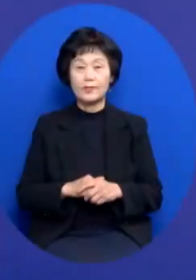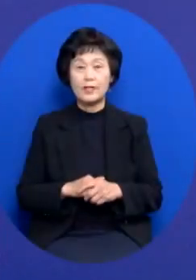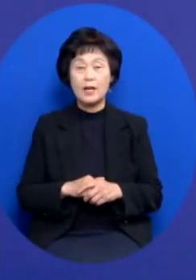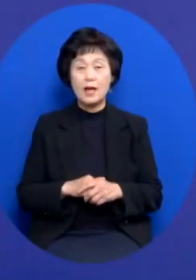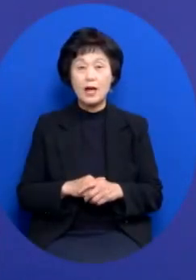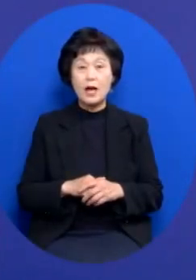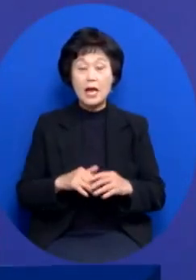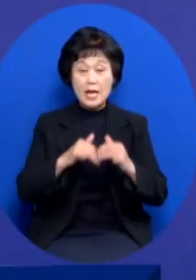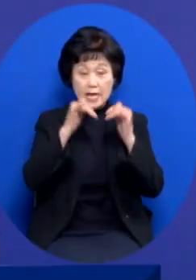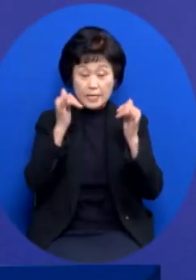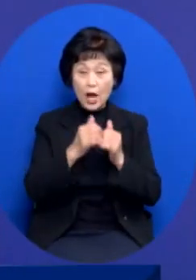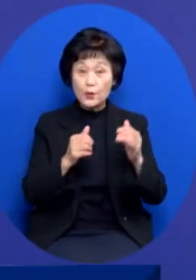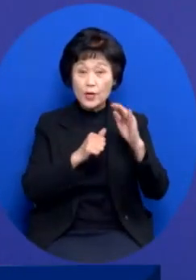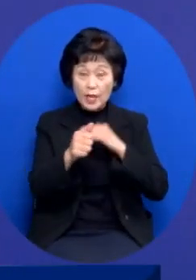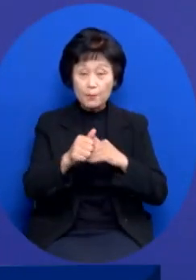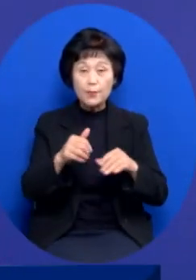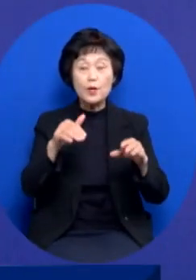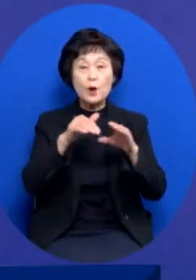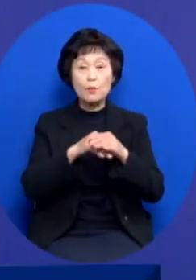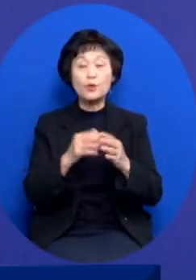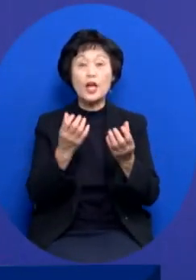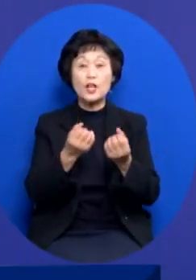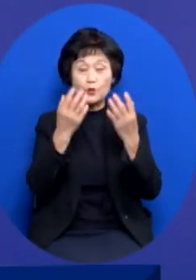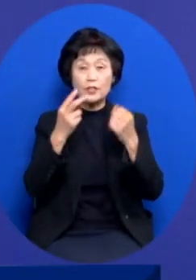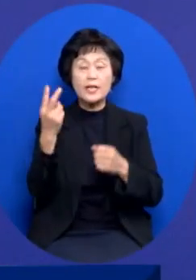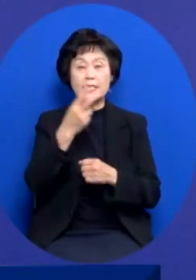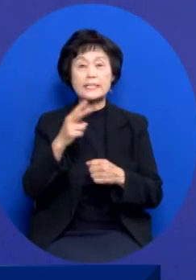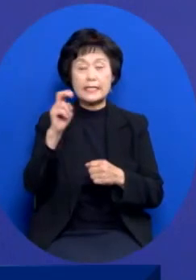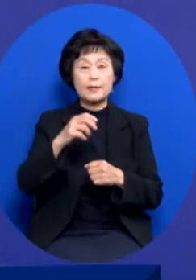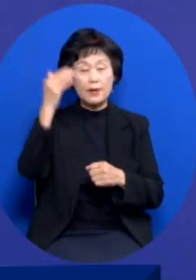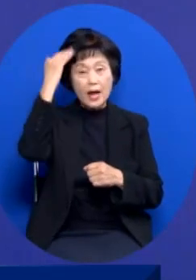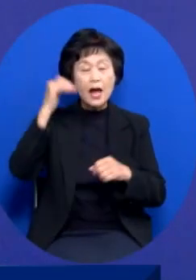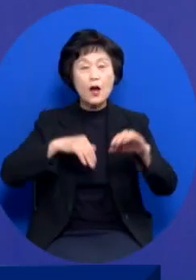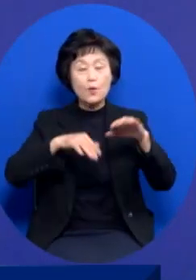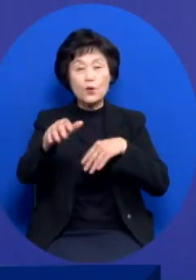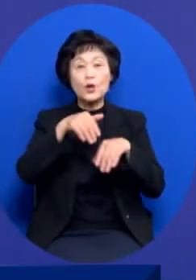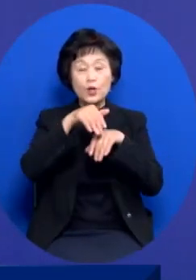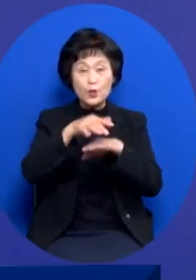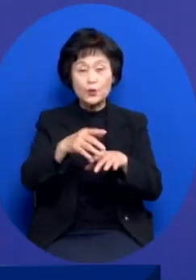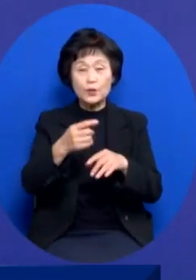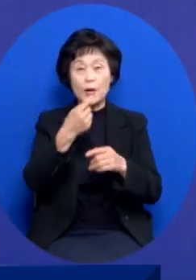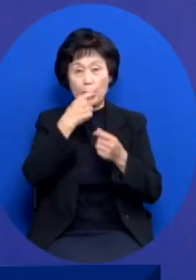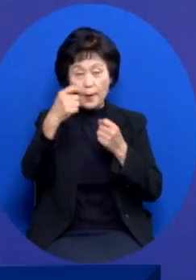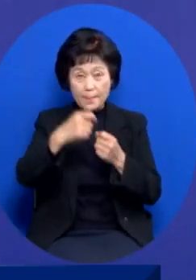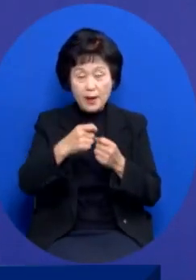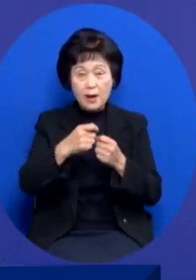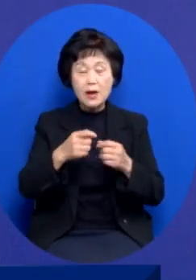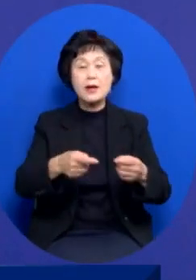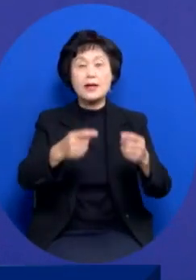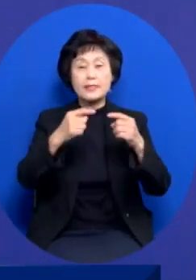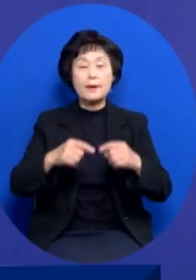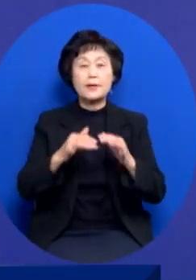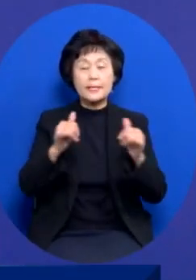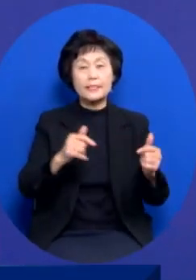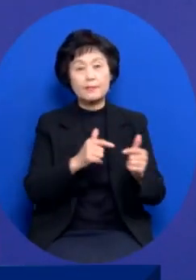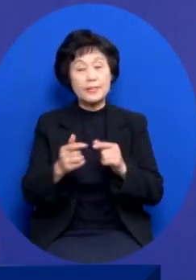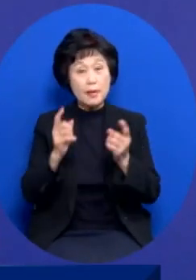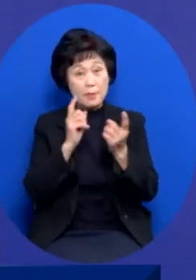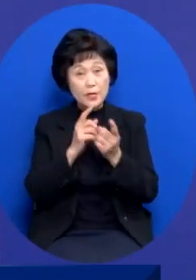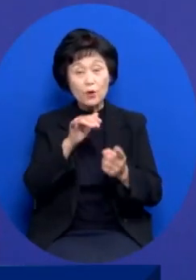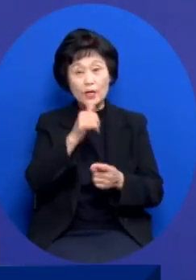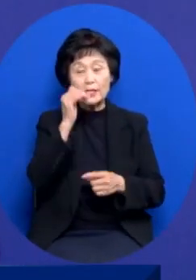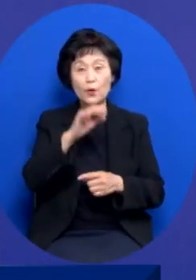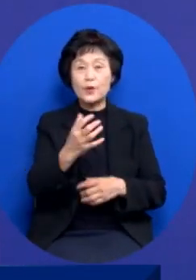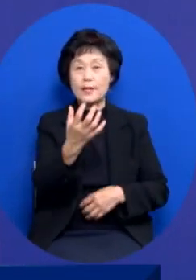우리 사회를 대표하는 문화축제인 2022 코리아 퍼레이드가 코앞으로 다가왔습니다. 퍼레이드 참가팀들을 만나보고 있는데요. 오늘은